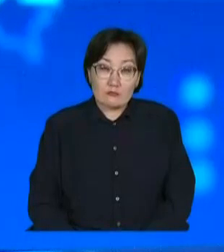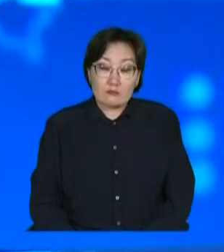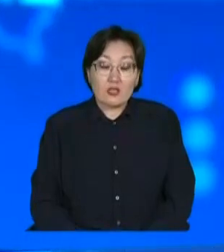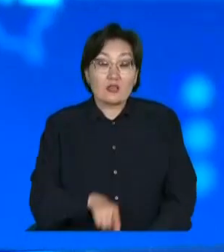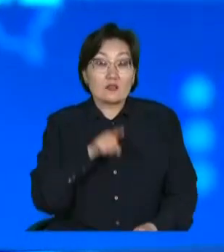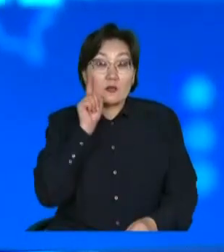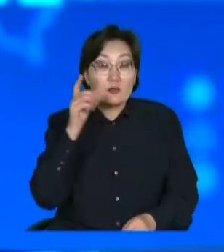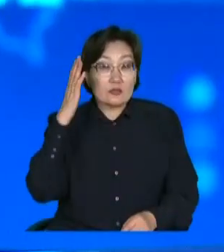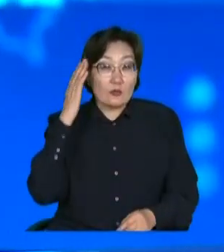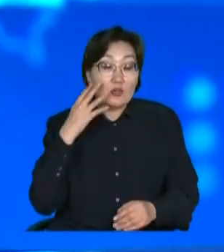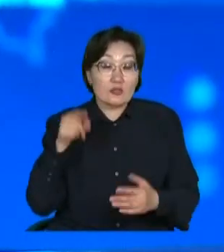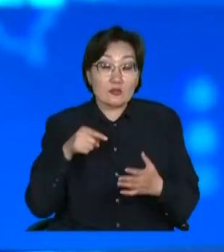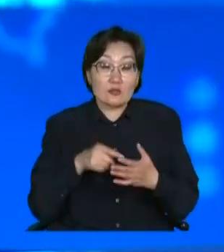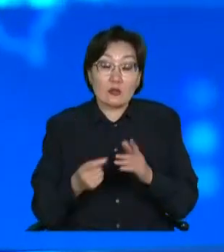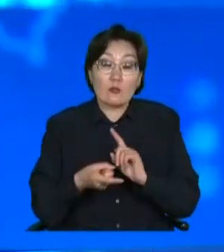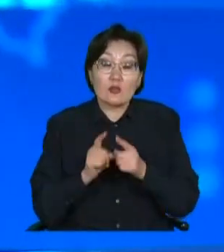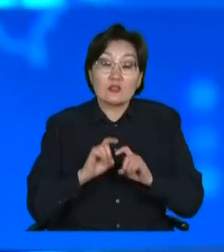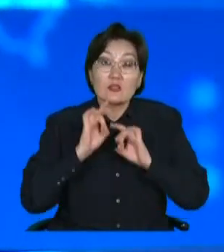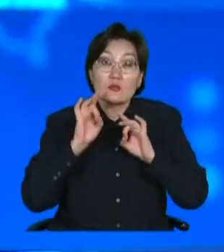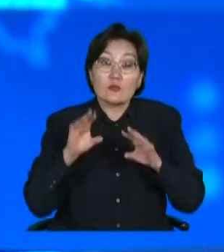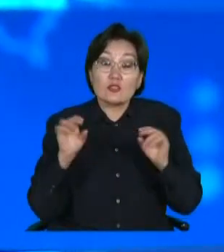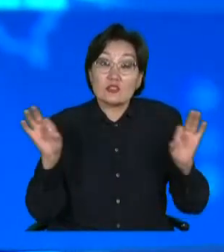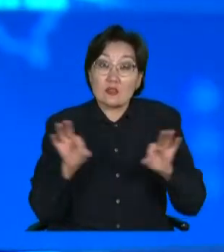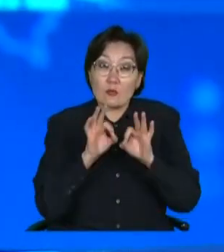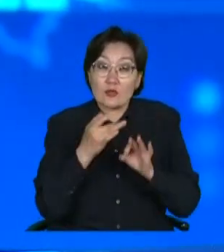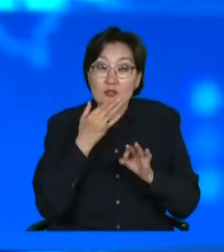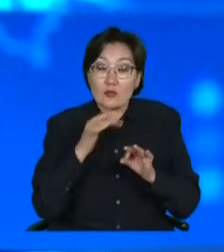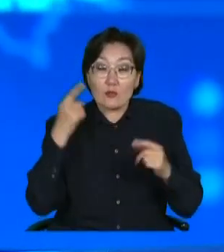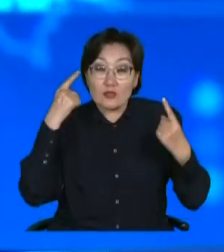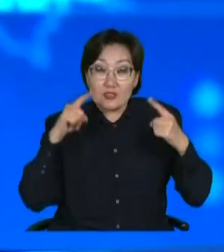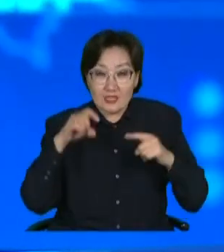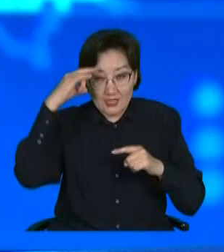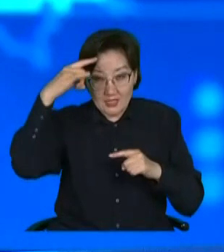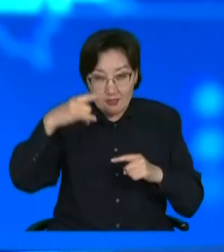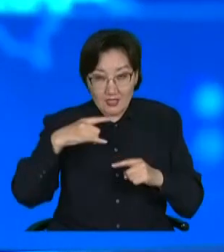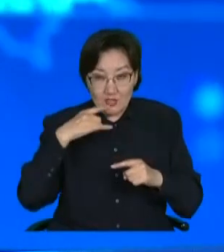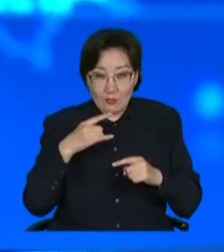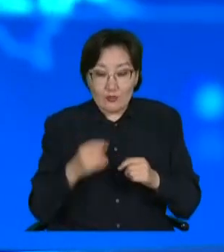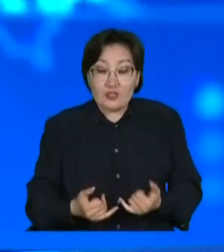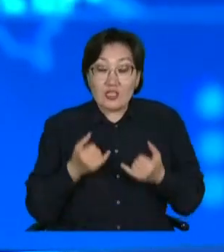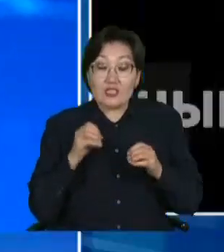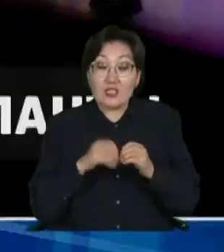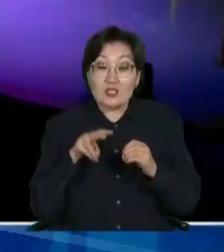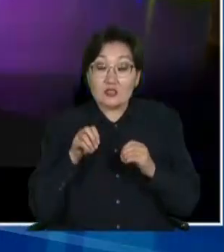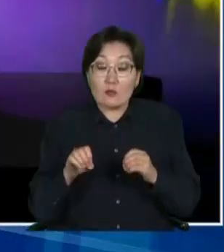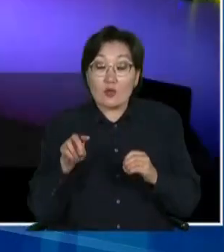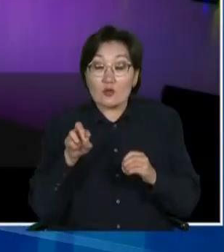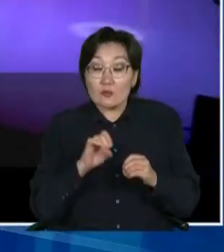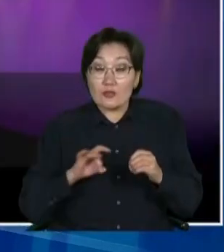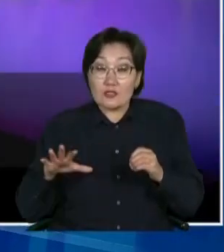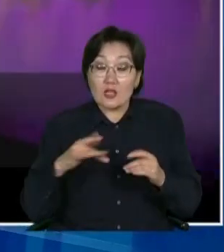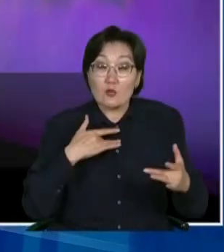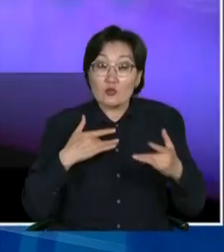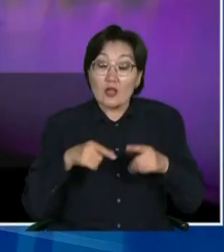Юные таланты Алматы перевели популярные саундтреки зарубежных мультиков на казахский язык. В честь десятилетия Наурызбайского района в